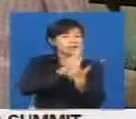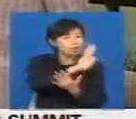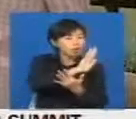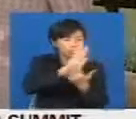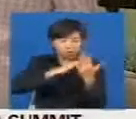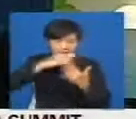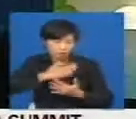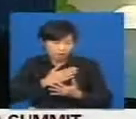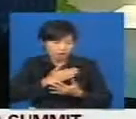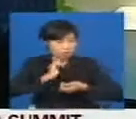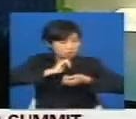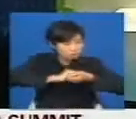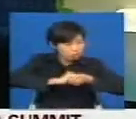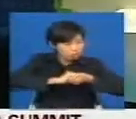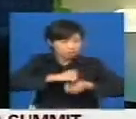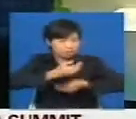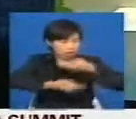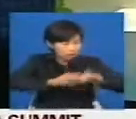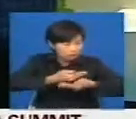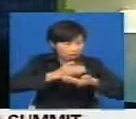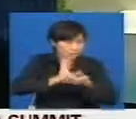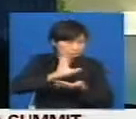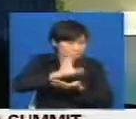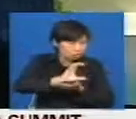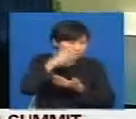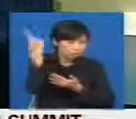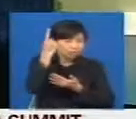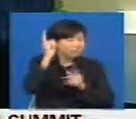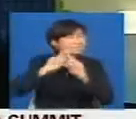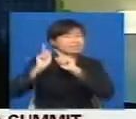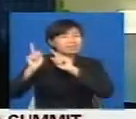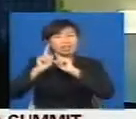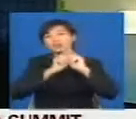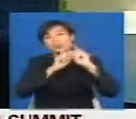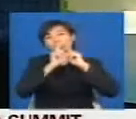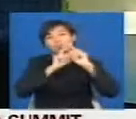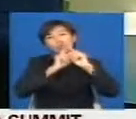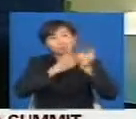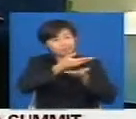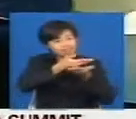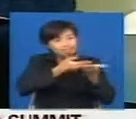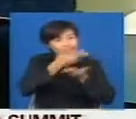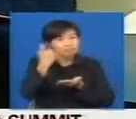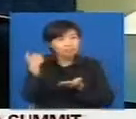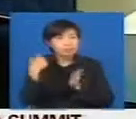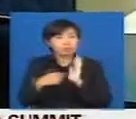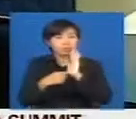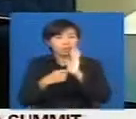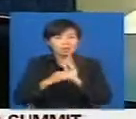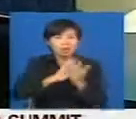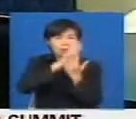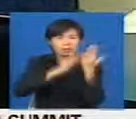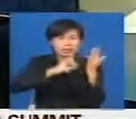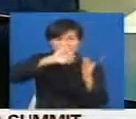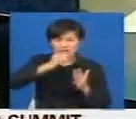ความร่วมมือต่างๆไม่ว่าการค้าการลงทุนการท่องเที่ยวและอื่นๆนะครับก็มีอย่างเช่นมีของจอร์เจีย